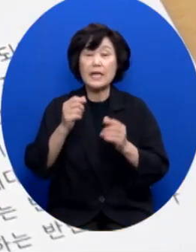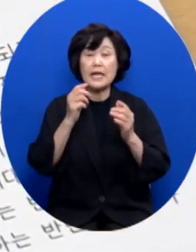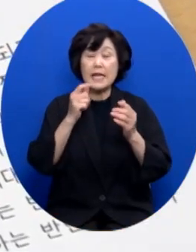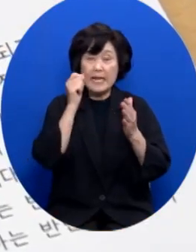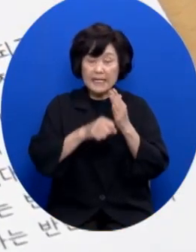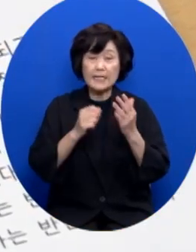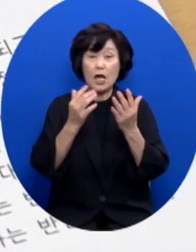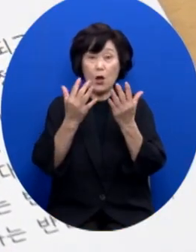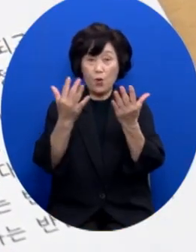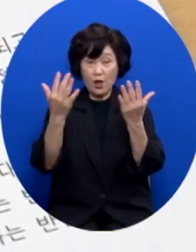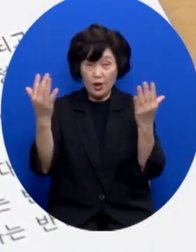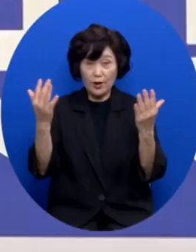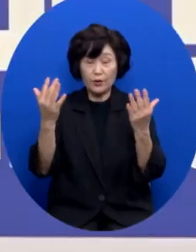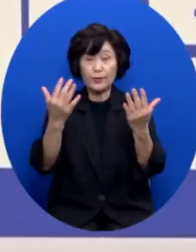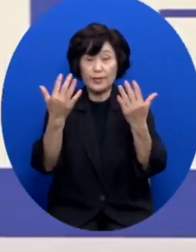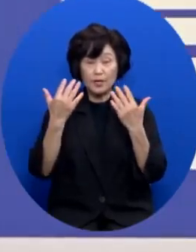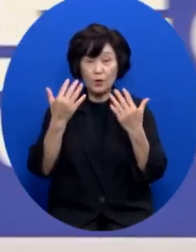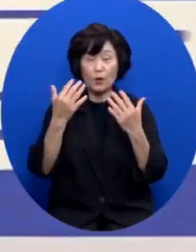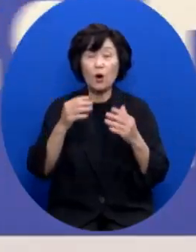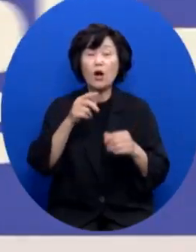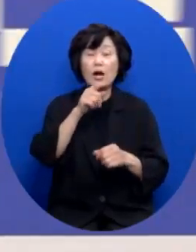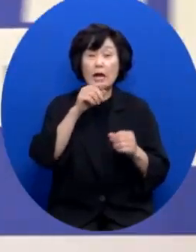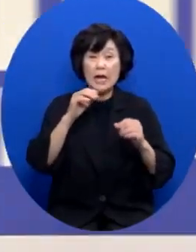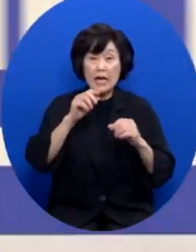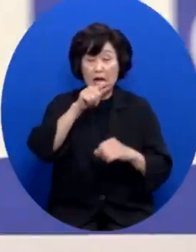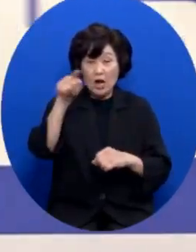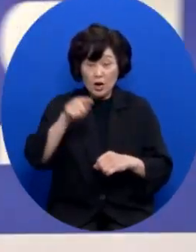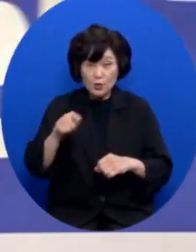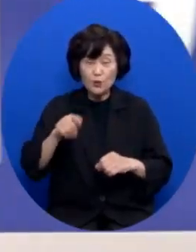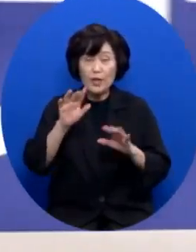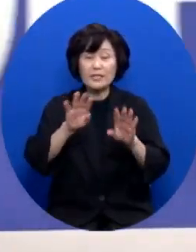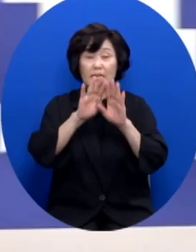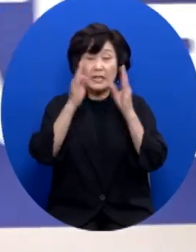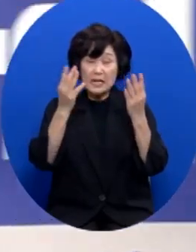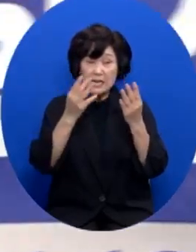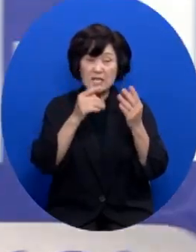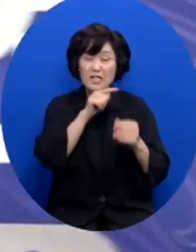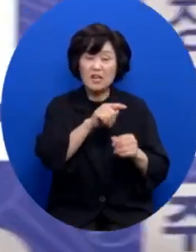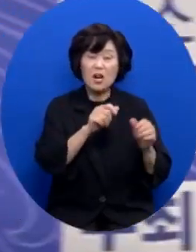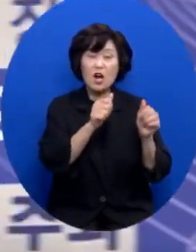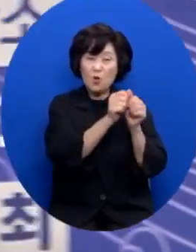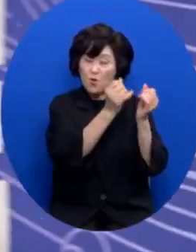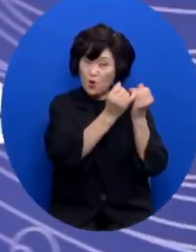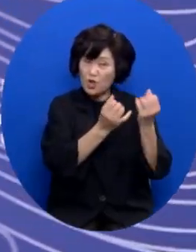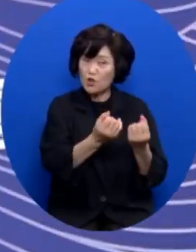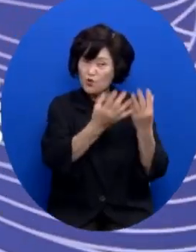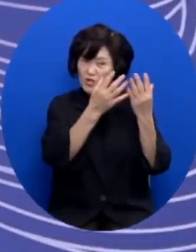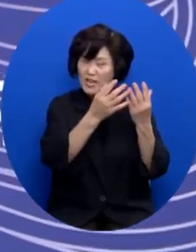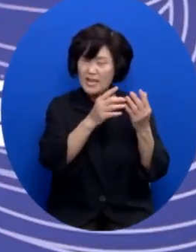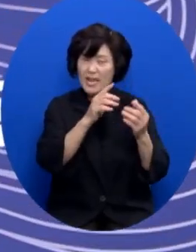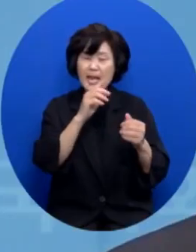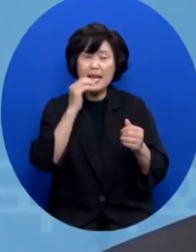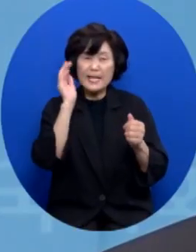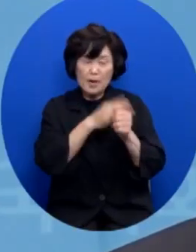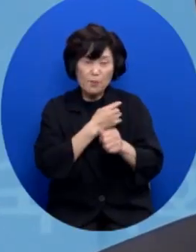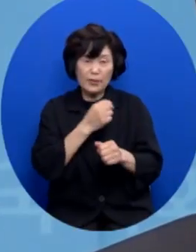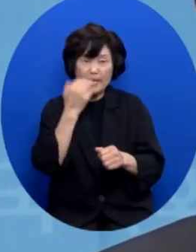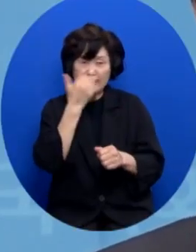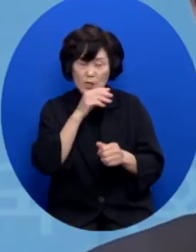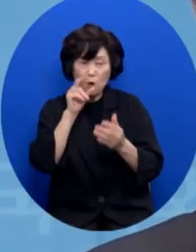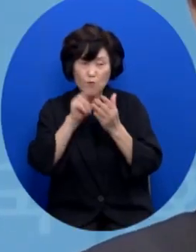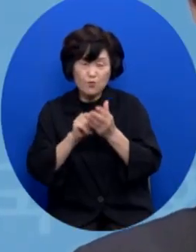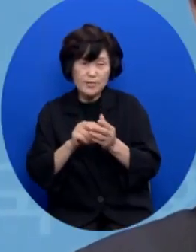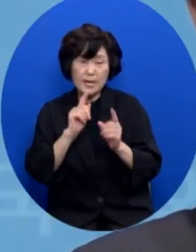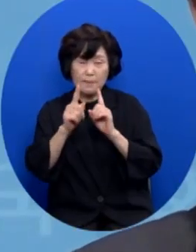열고 오는 6월 1일 서울 을지로 일대에서 예고된 퀴어 축제의 불건전 지적하며 국민대회에 대한